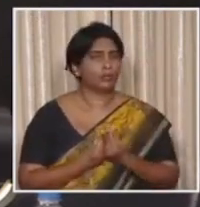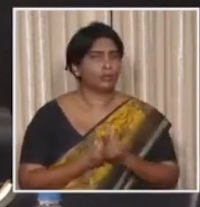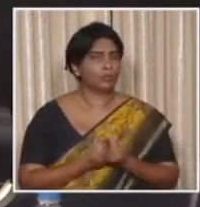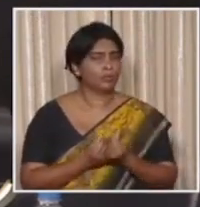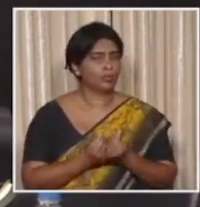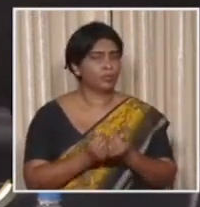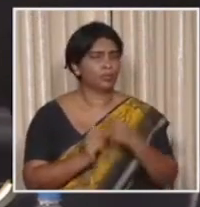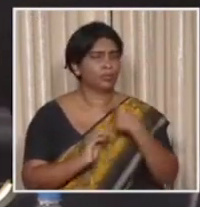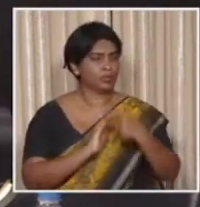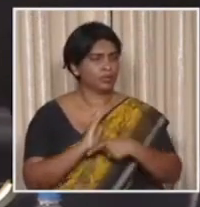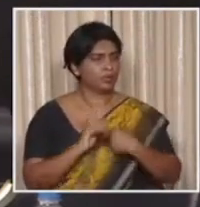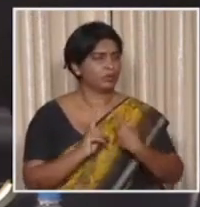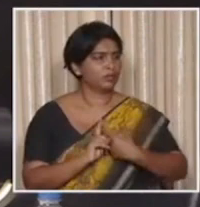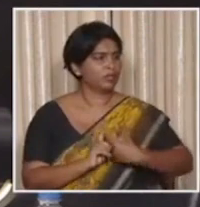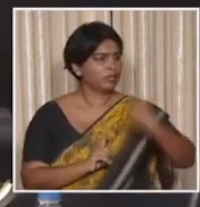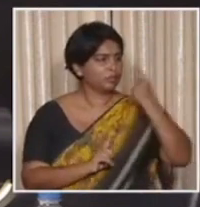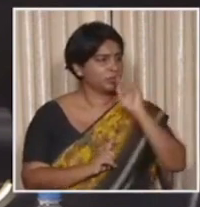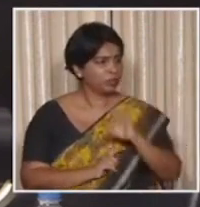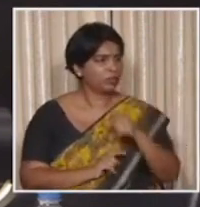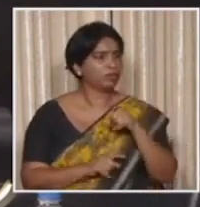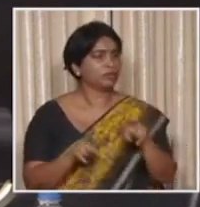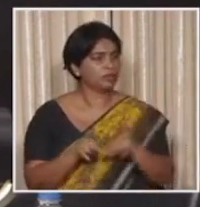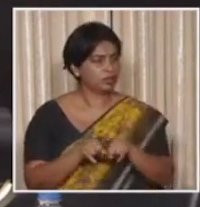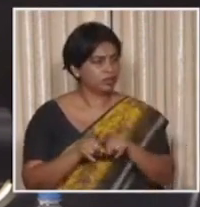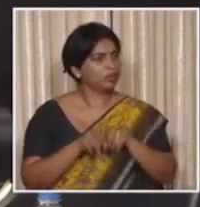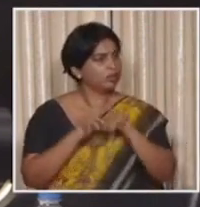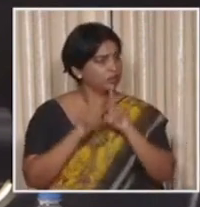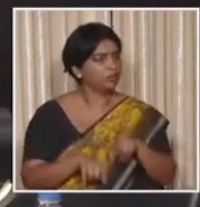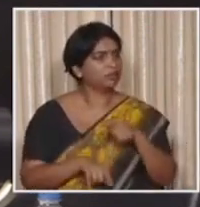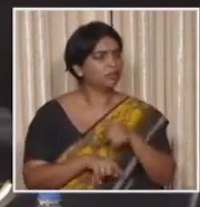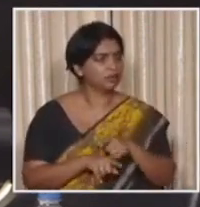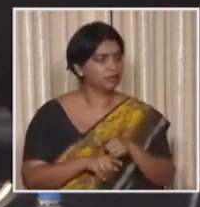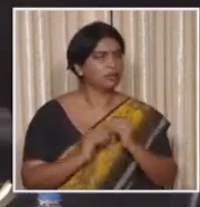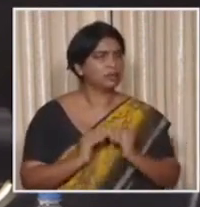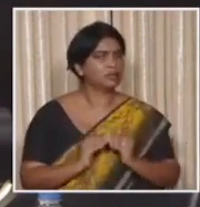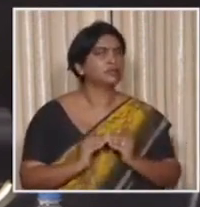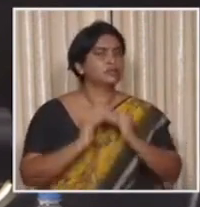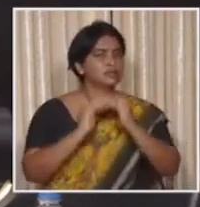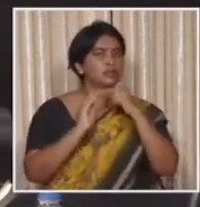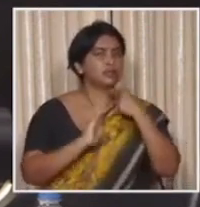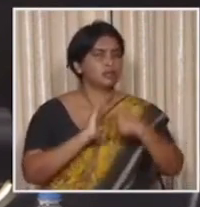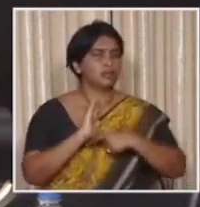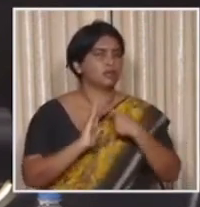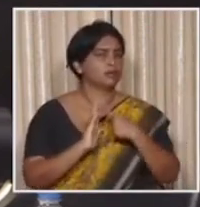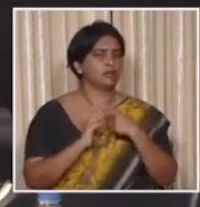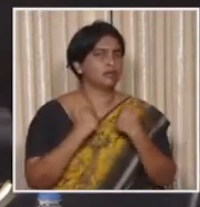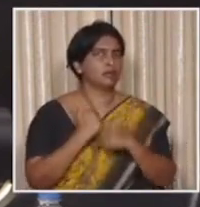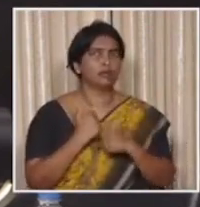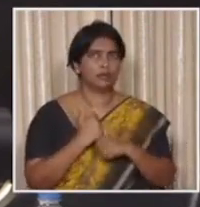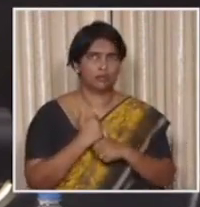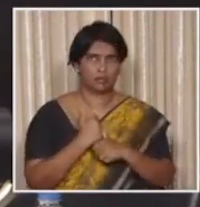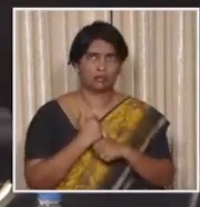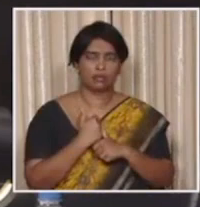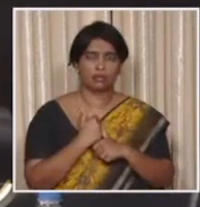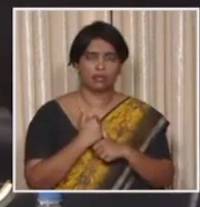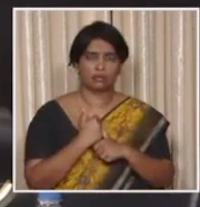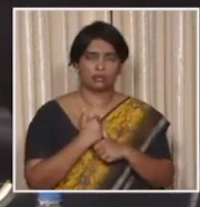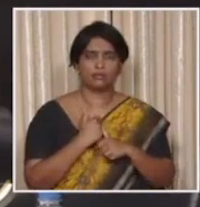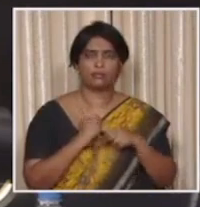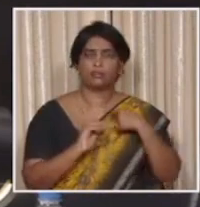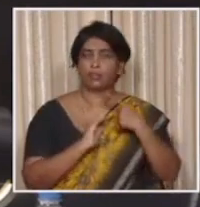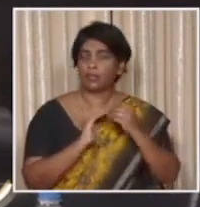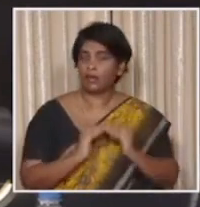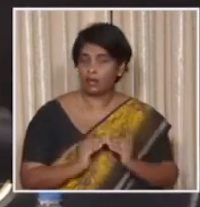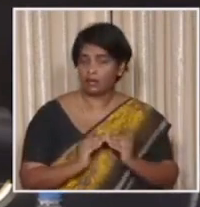රට වර්ධනය විය යුතුද මේ සංවර්ධන රටක් බවට පරිවර්තනය කරන්න මේ රට